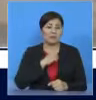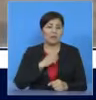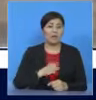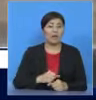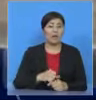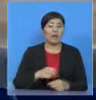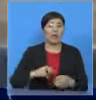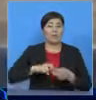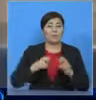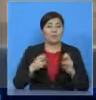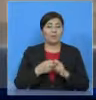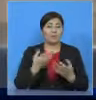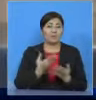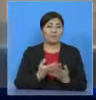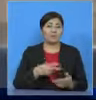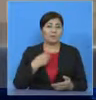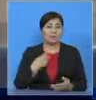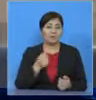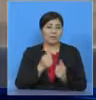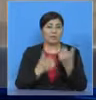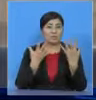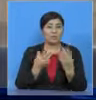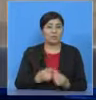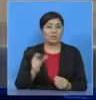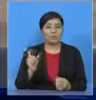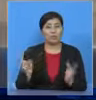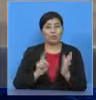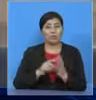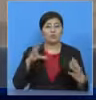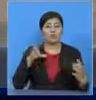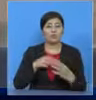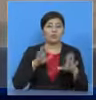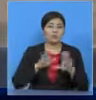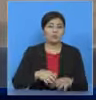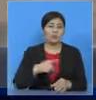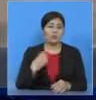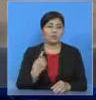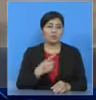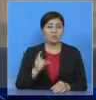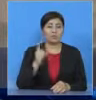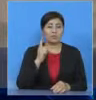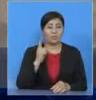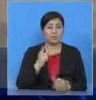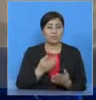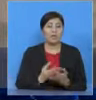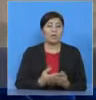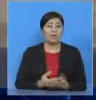А обычным жителям, которым приходится ежедневно ездить на автобусах, остается лишь одно – ждать и